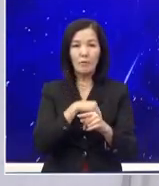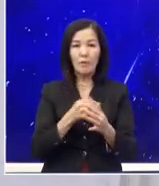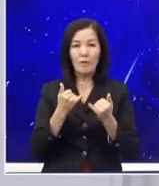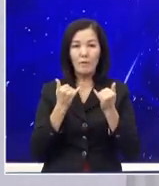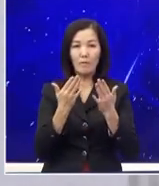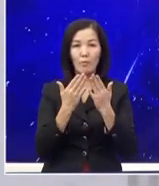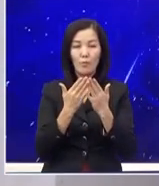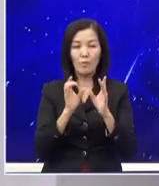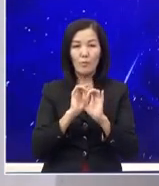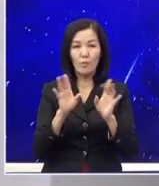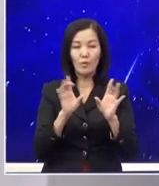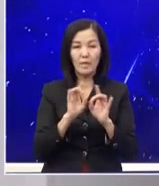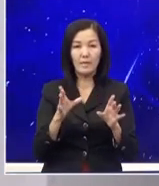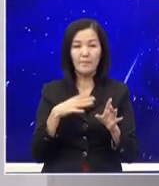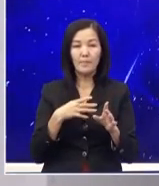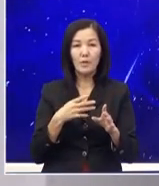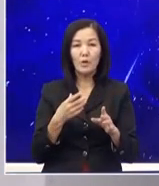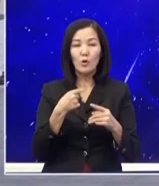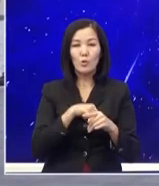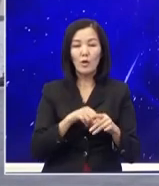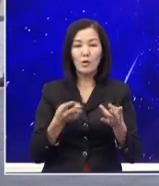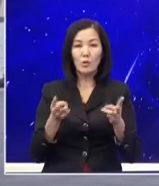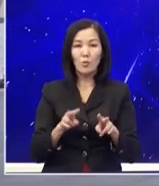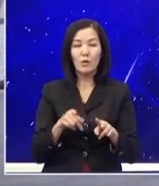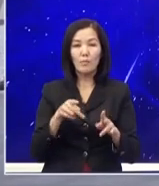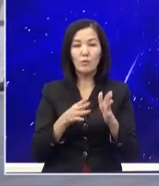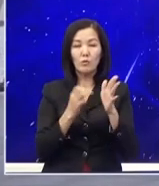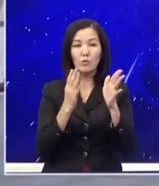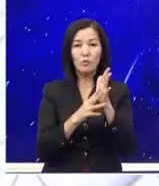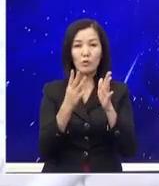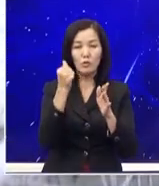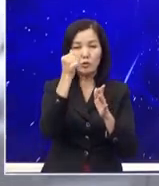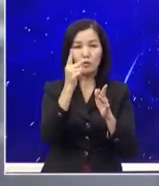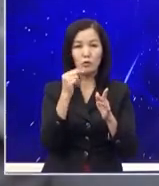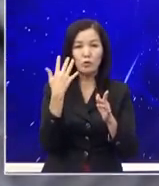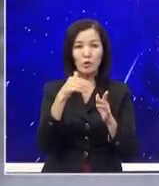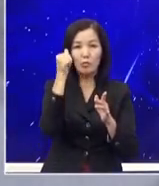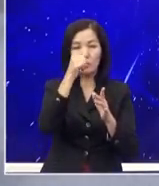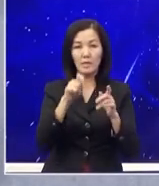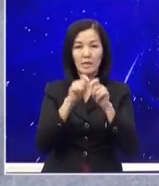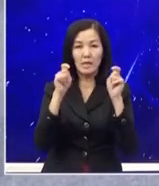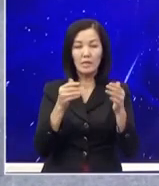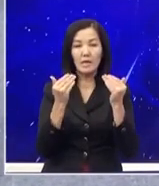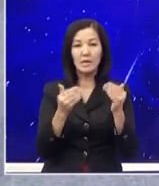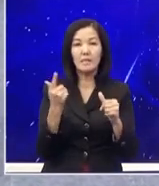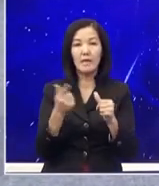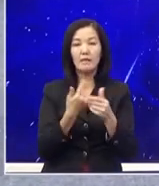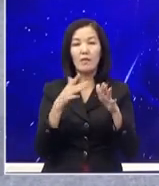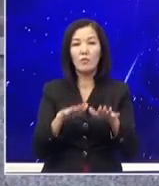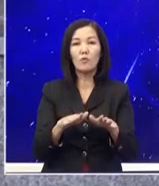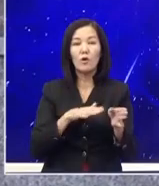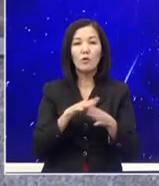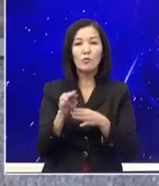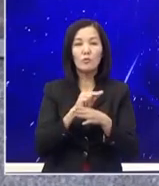етті. Өңірдегі рухани орынға айналған кешен 1993 жылы Абайдың 150 жылдығында ашылған. Қазіргі уақытта аталған орынға күрделі